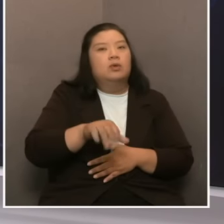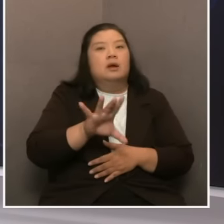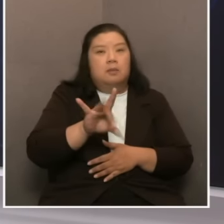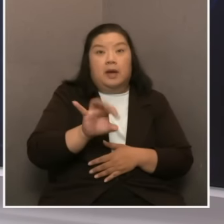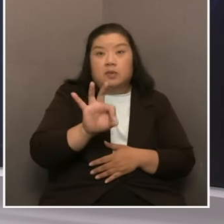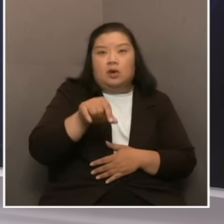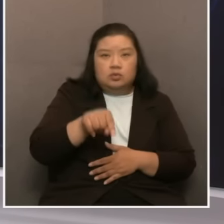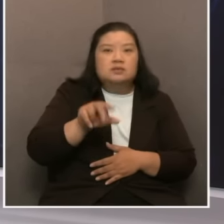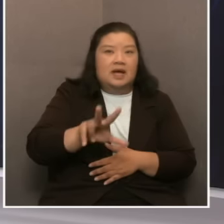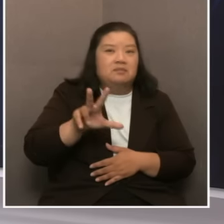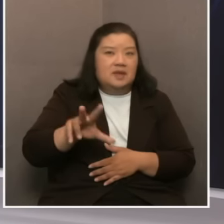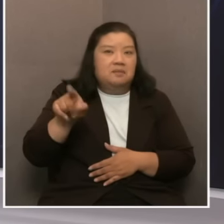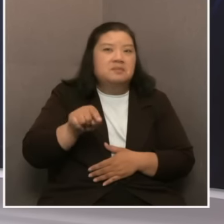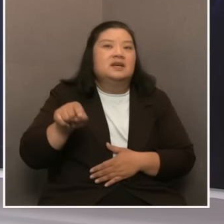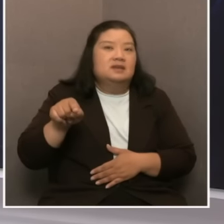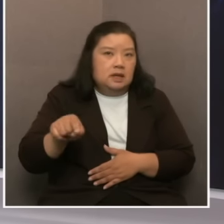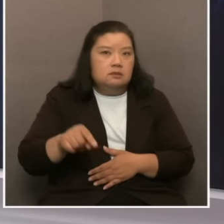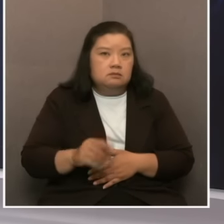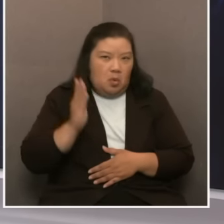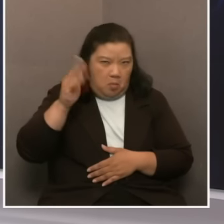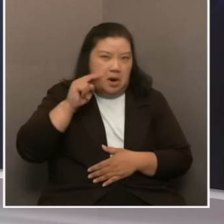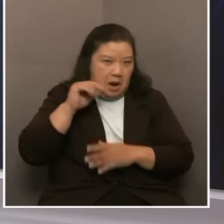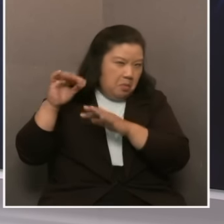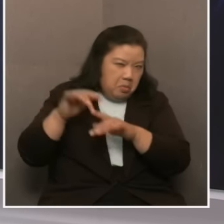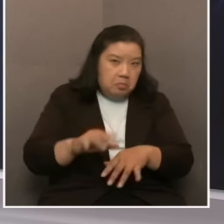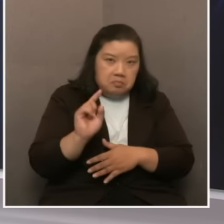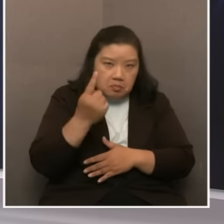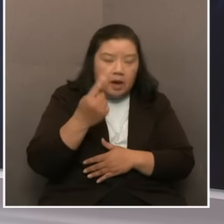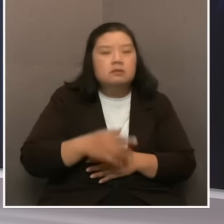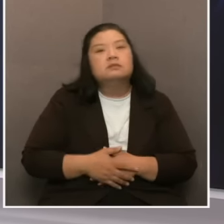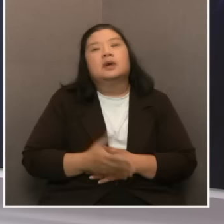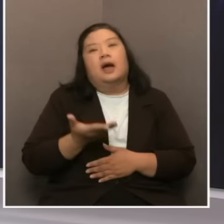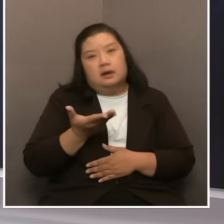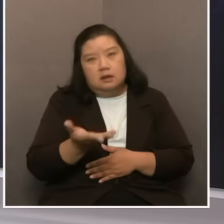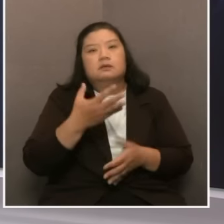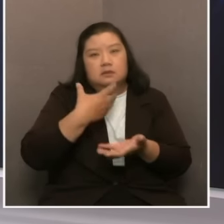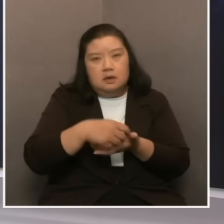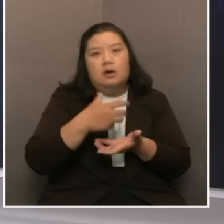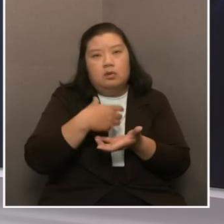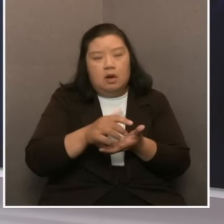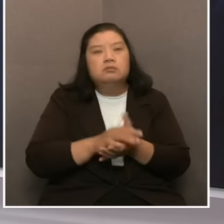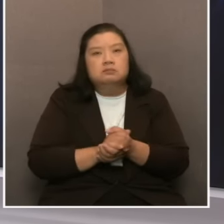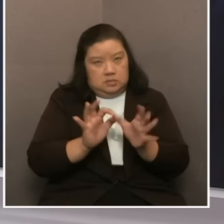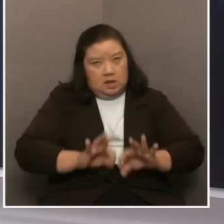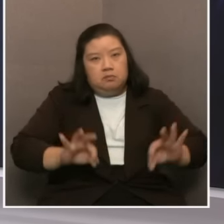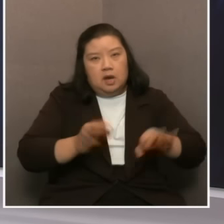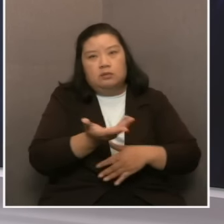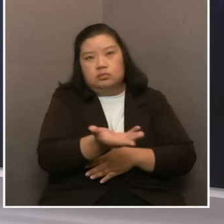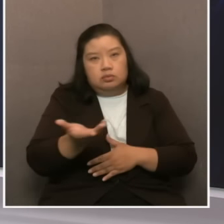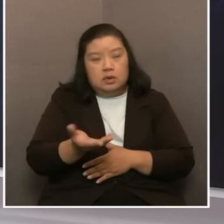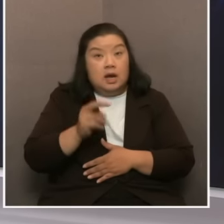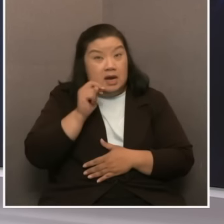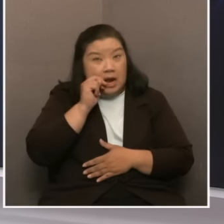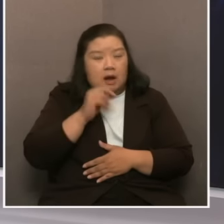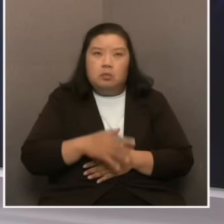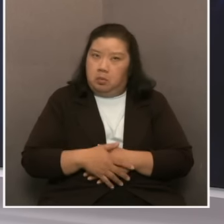%แนวน้มเพิมขึด้วยนเป็นข eyeshadowมที่เราหิบยกป Beastเขิสำคญเห่านี้ระดับน้grid ถือวอยู่ในเกณ